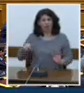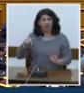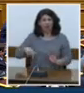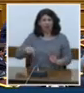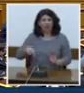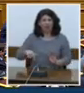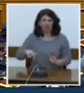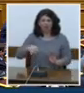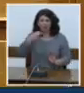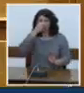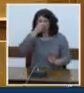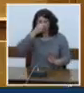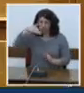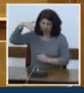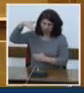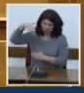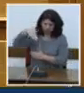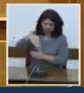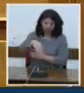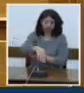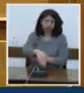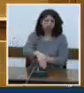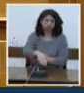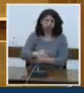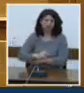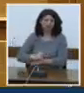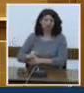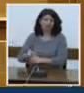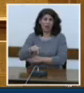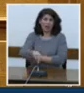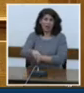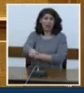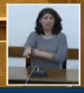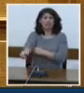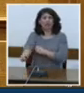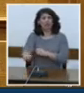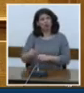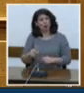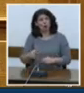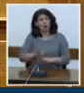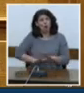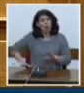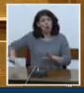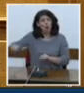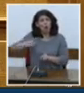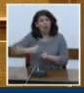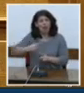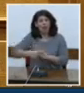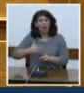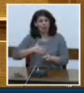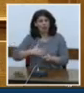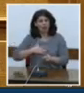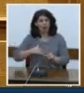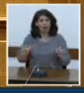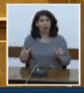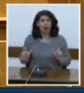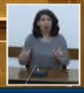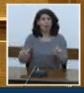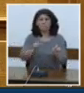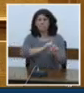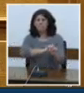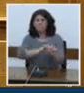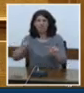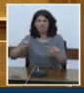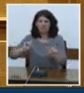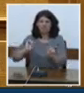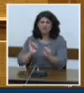ξεστρατίζει την υπόθεση του ελληνικού MeToo. Την απαξιώνει. Και μάλιστα αυτό γίνεται